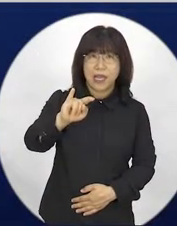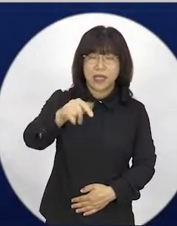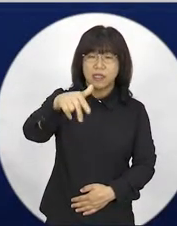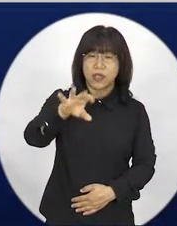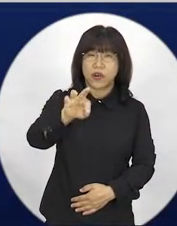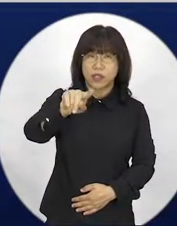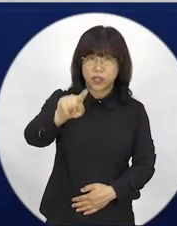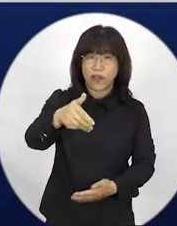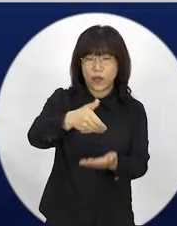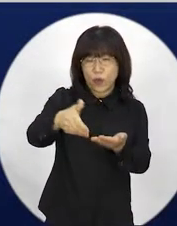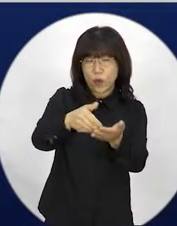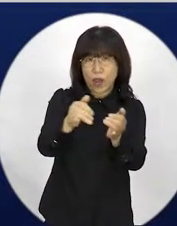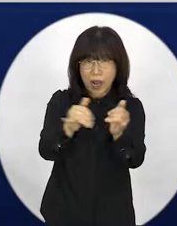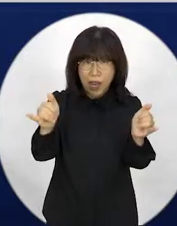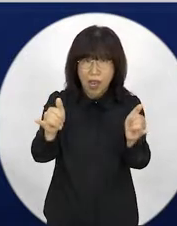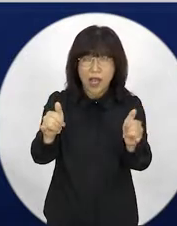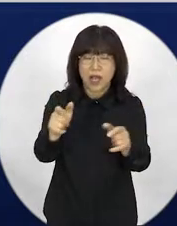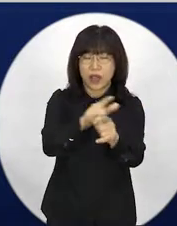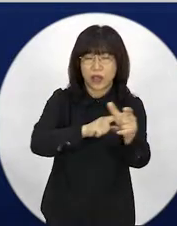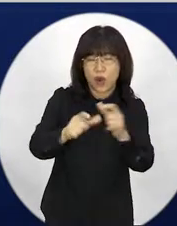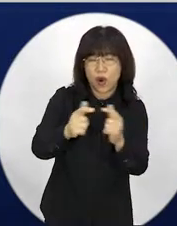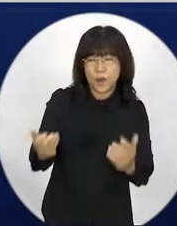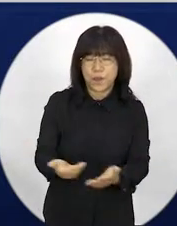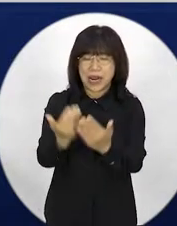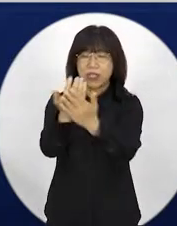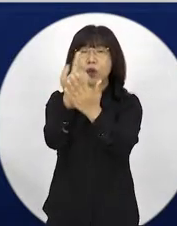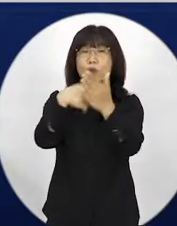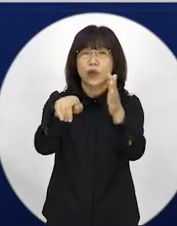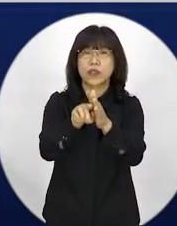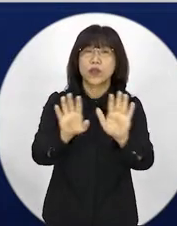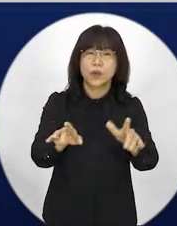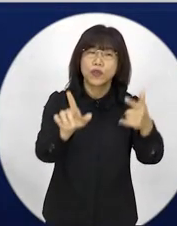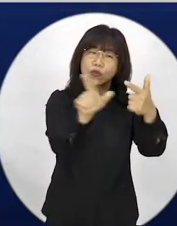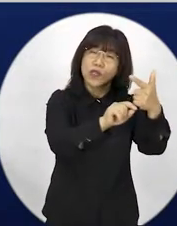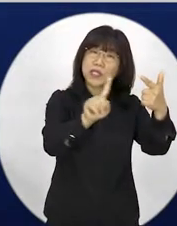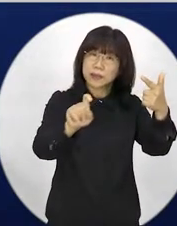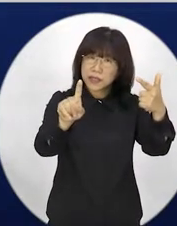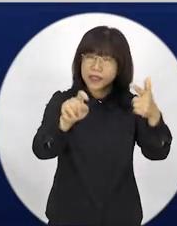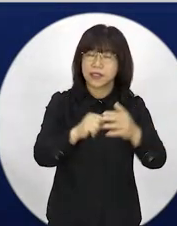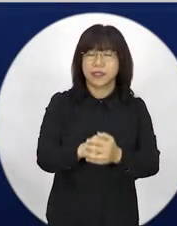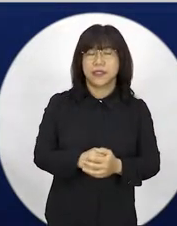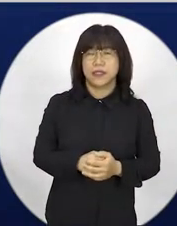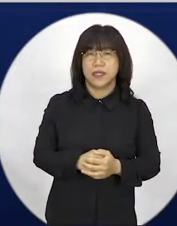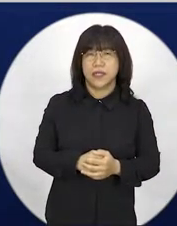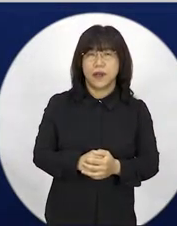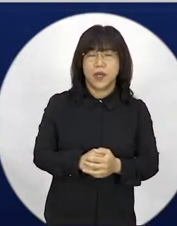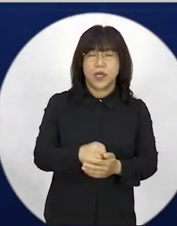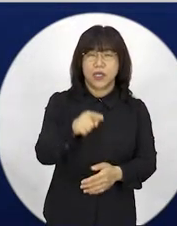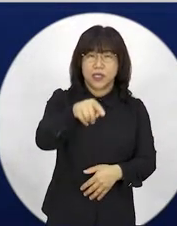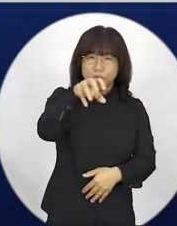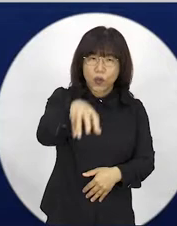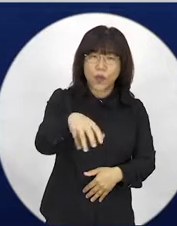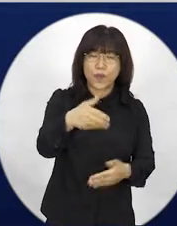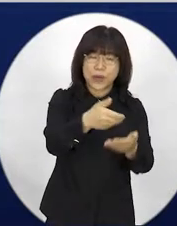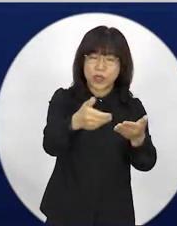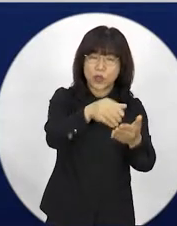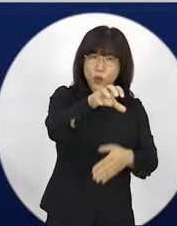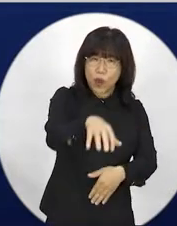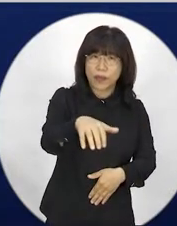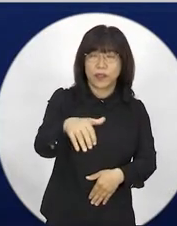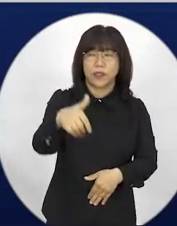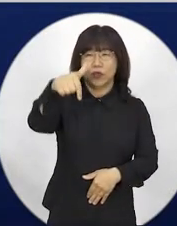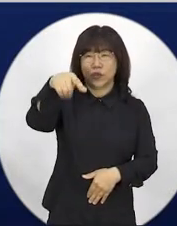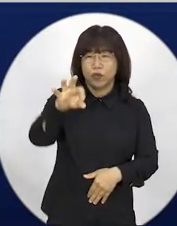진경산수 의화 오늘 개 생 하기 위해 오는 6월 11일 겸재 정선 미술관과 궁 산 근린공원 일대에서